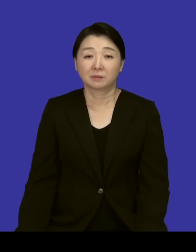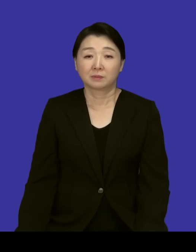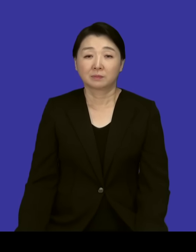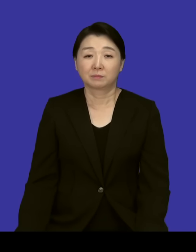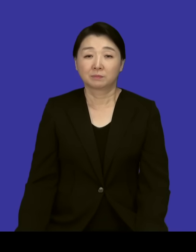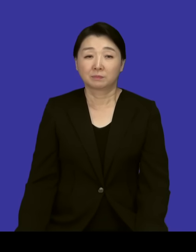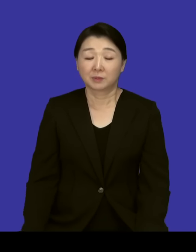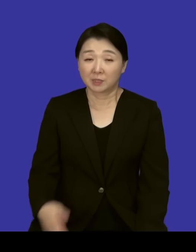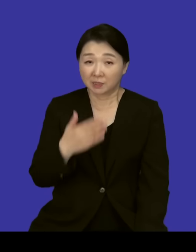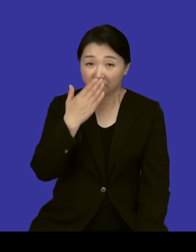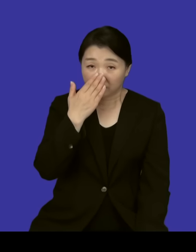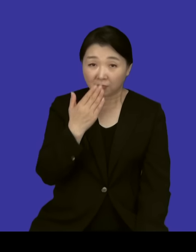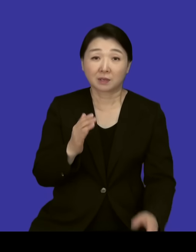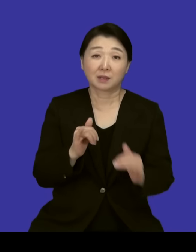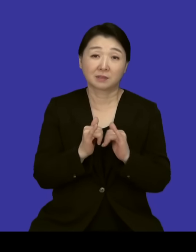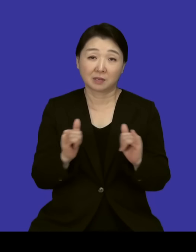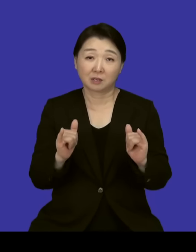착한